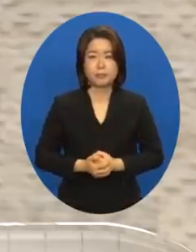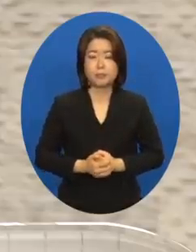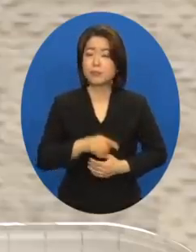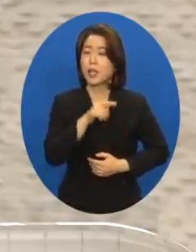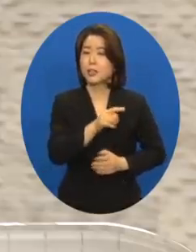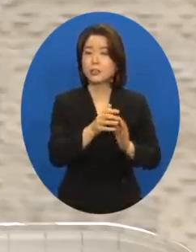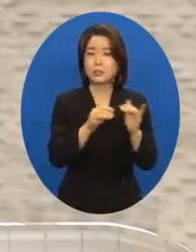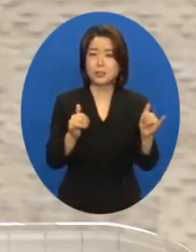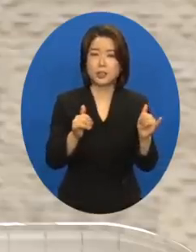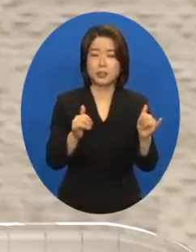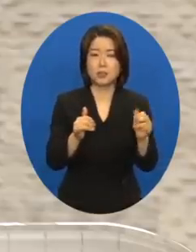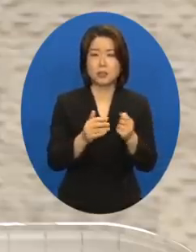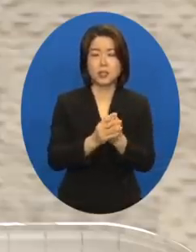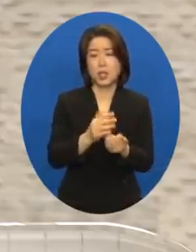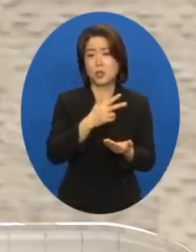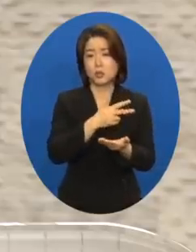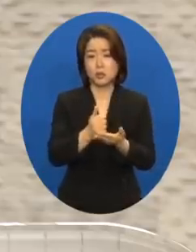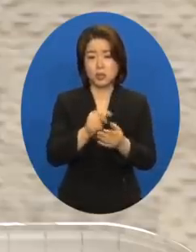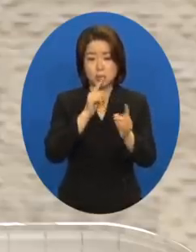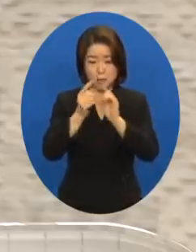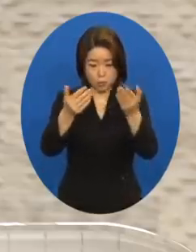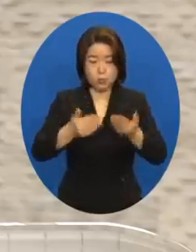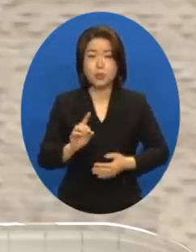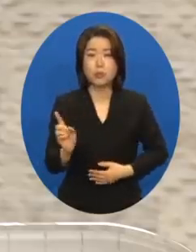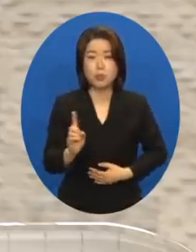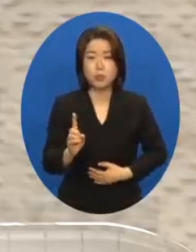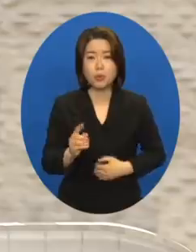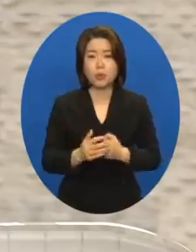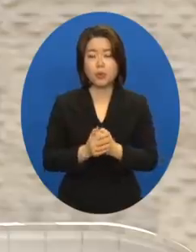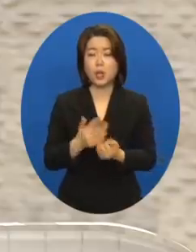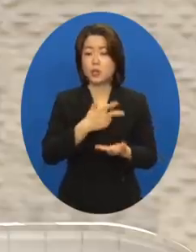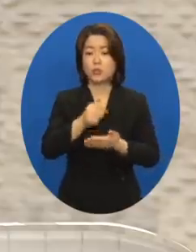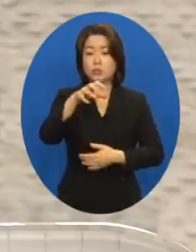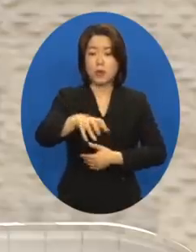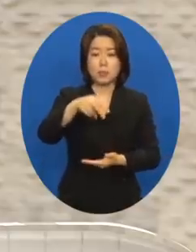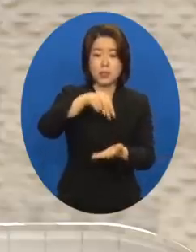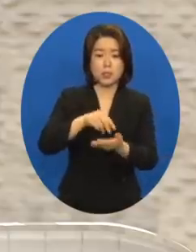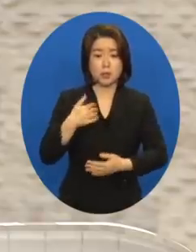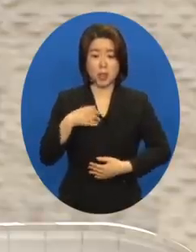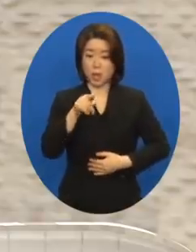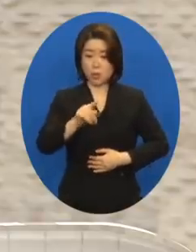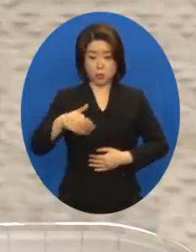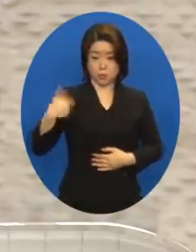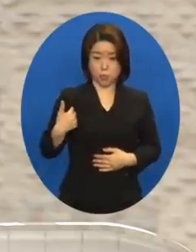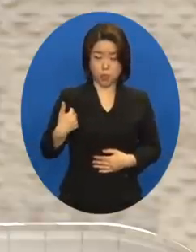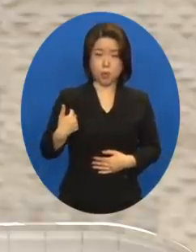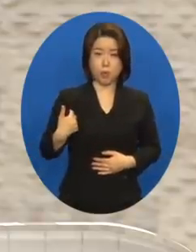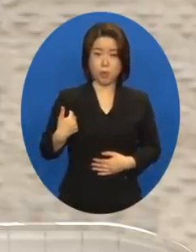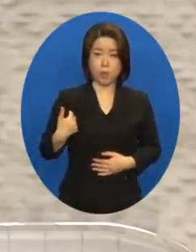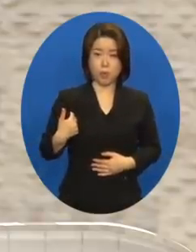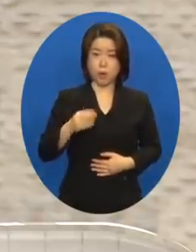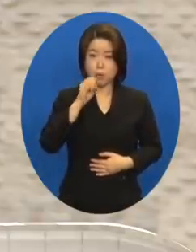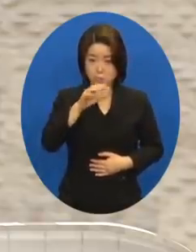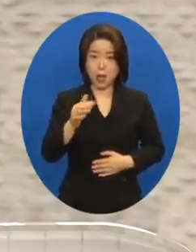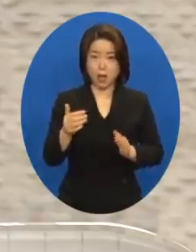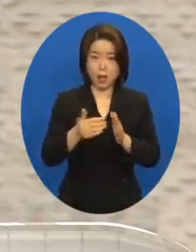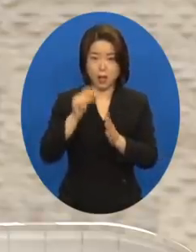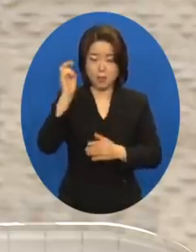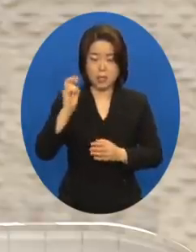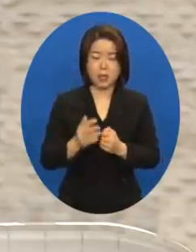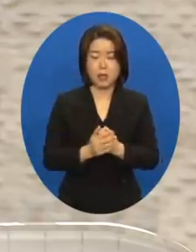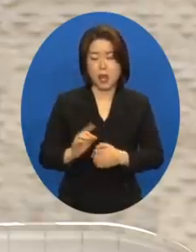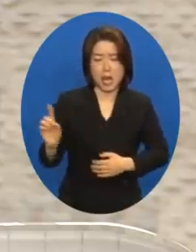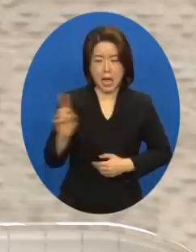그 사람은 주님이 말씀하셨습니다 주님 앞에 서면 내가 너를 도무지 알지 못한 그가 아무리